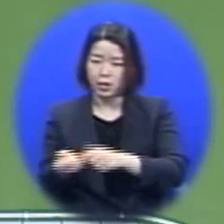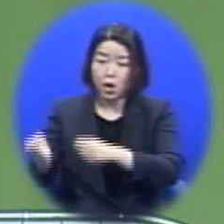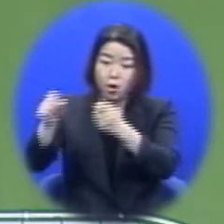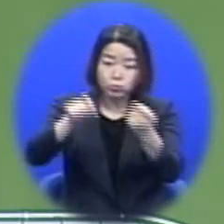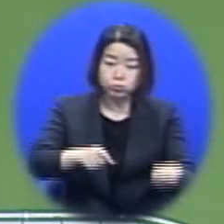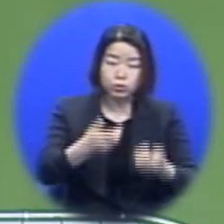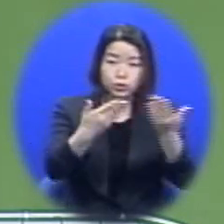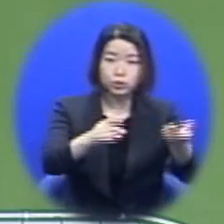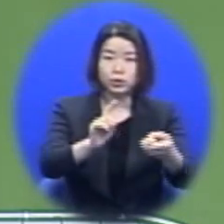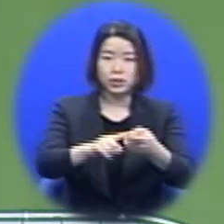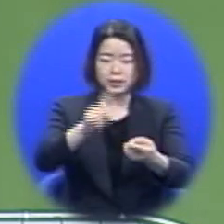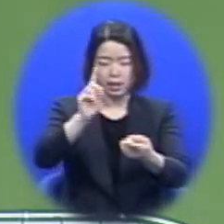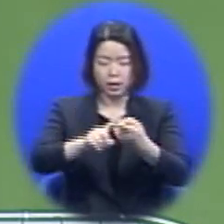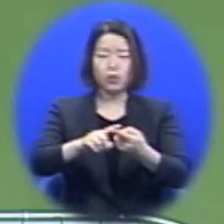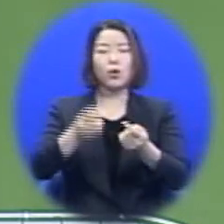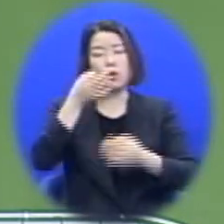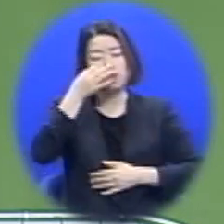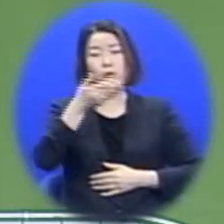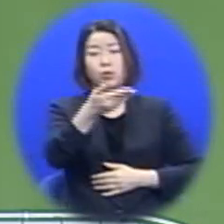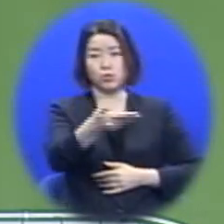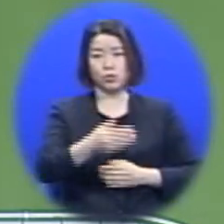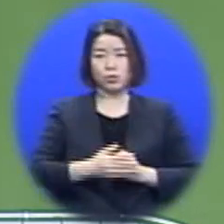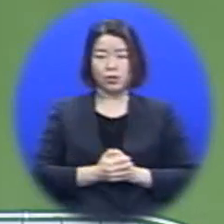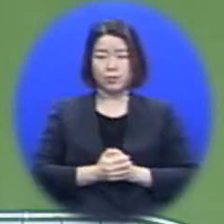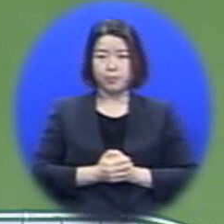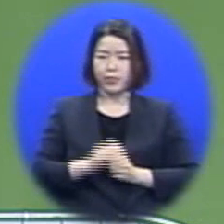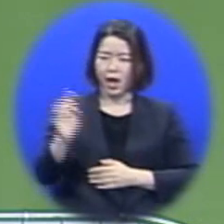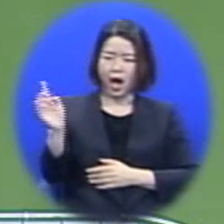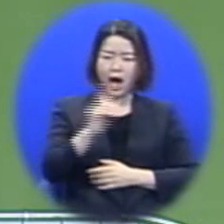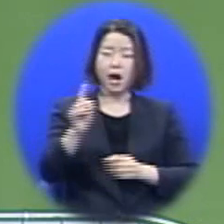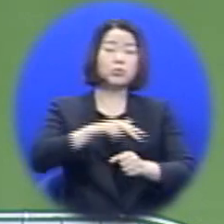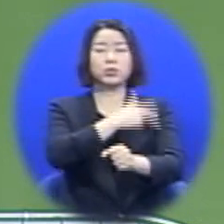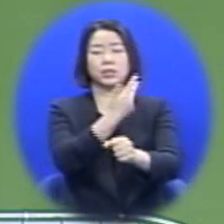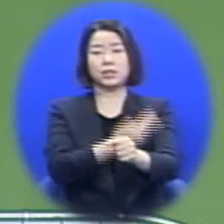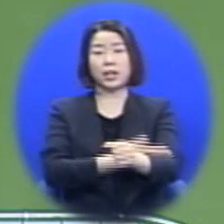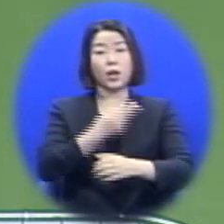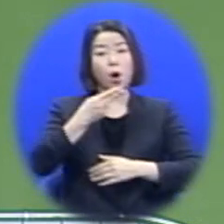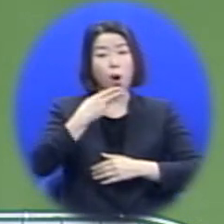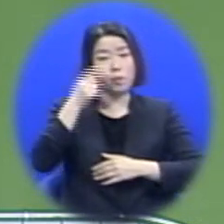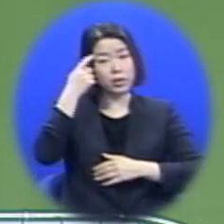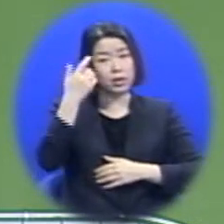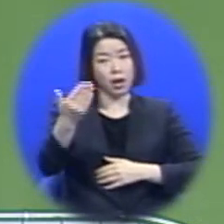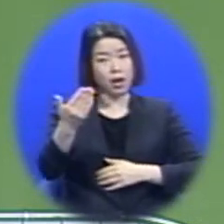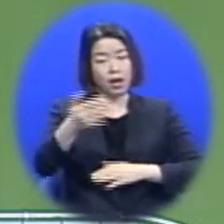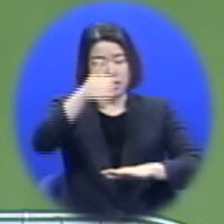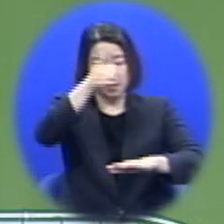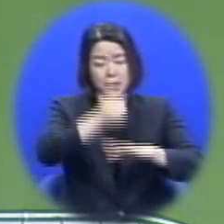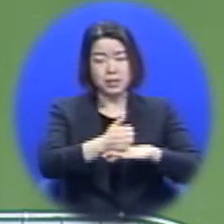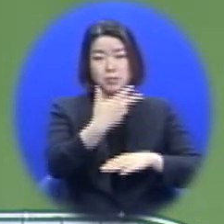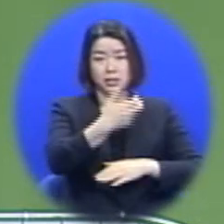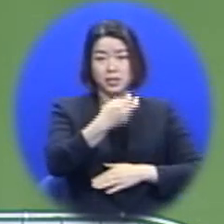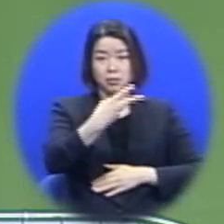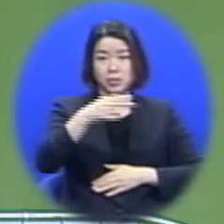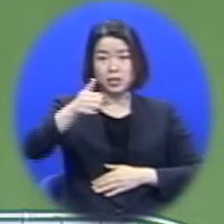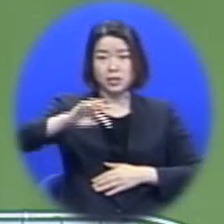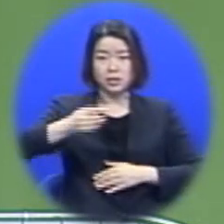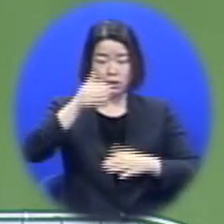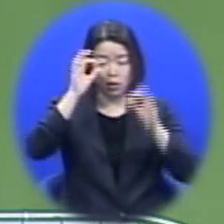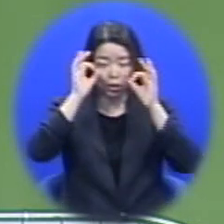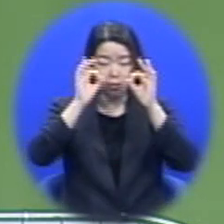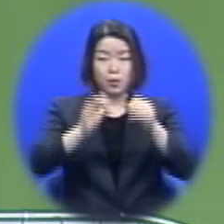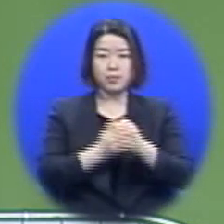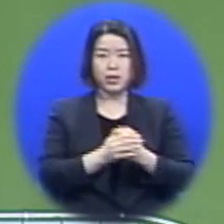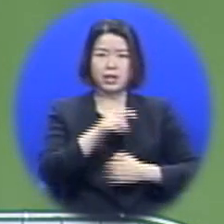겁니다. 그런데 아무 자격이 없는가 하면 마지막 72절에 오늘 우리가 다 읽은 대로